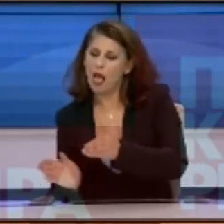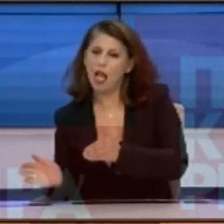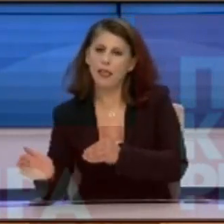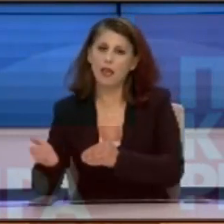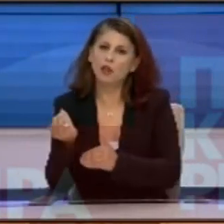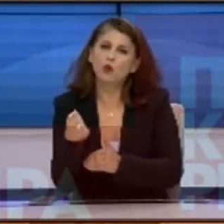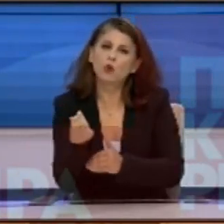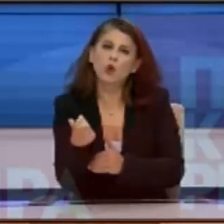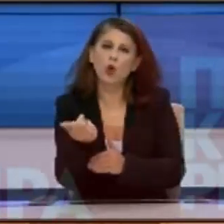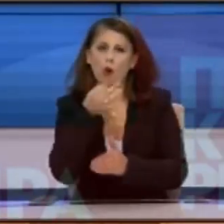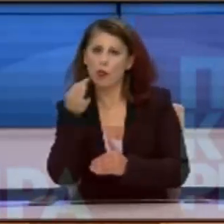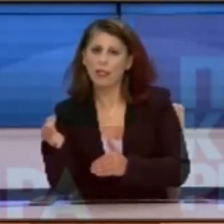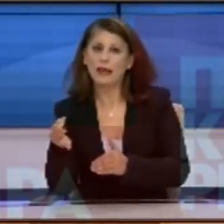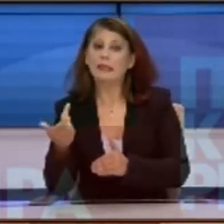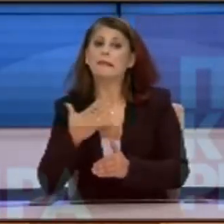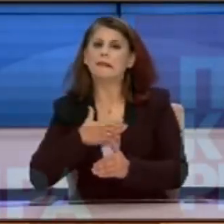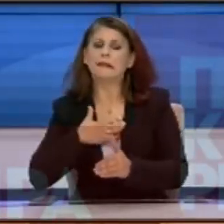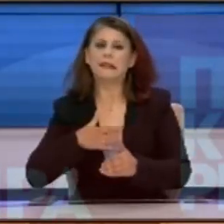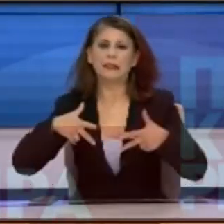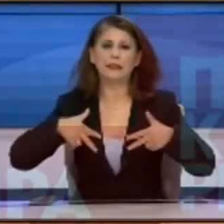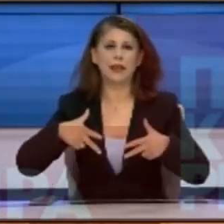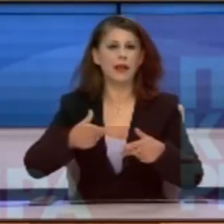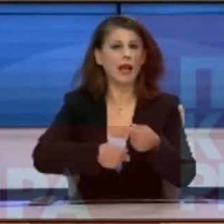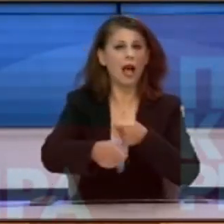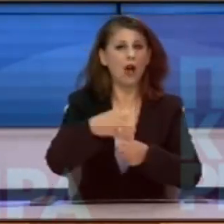πλαγίως το τι θέλει η